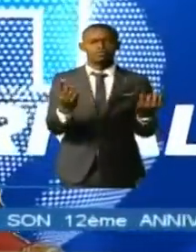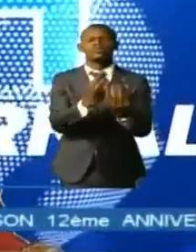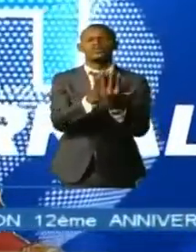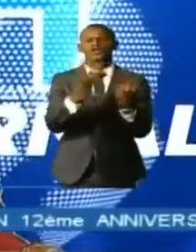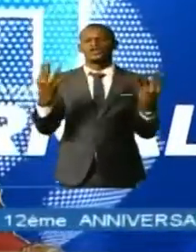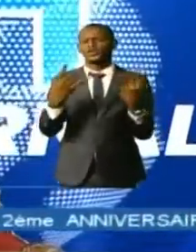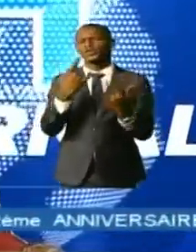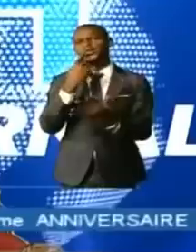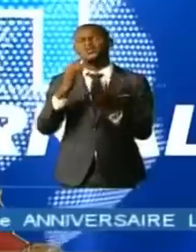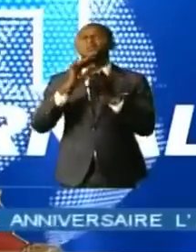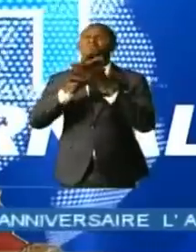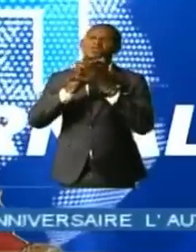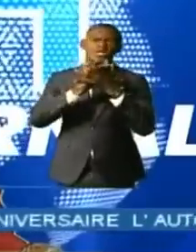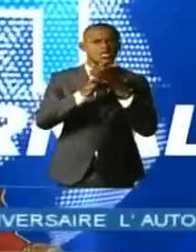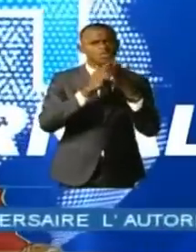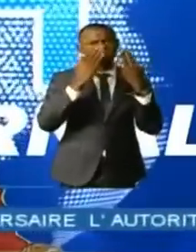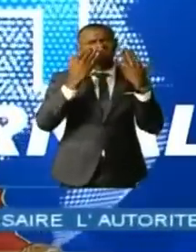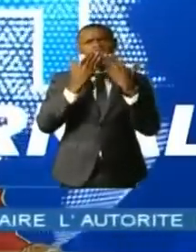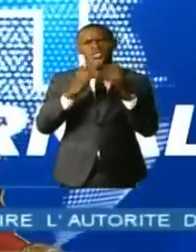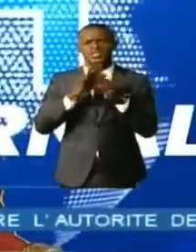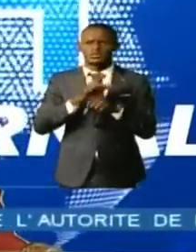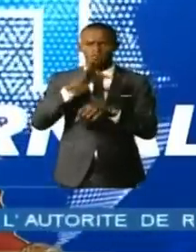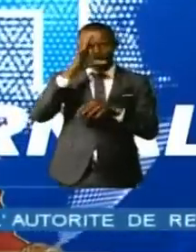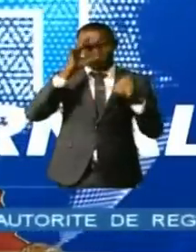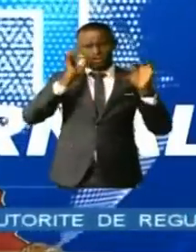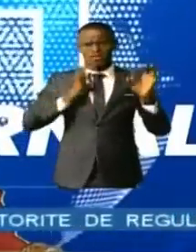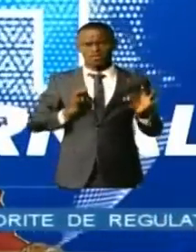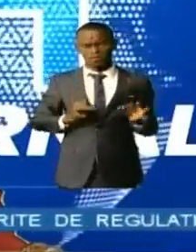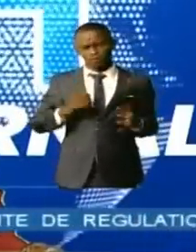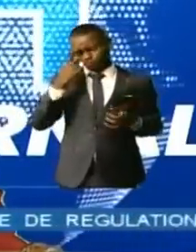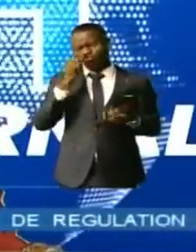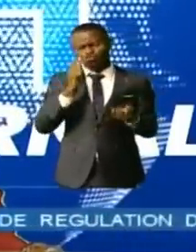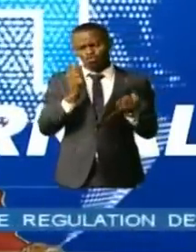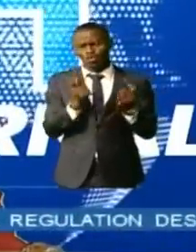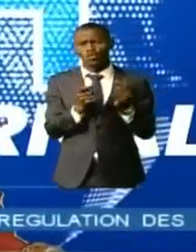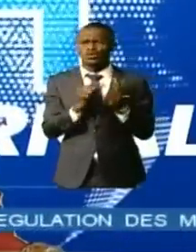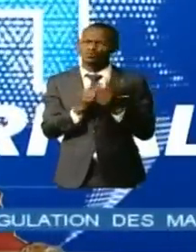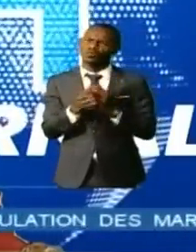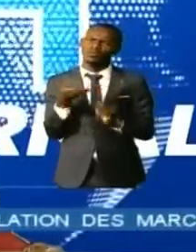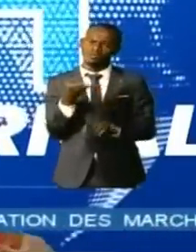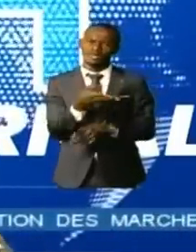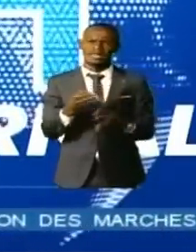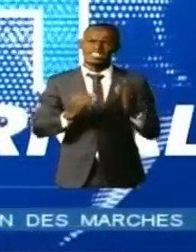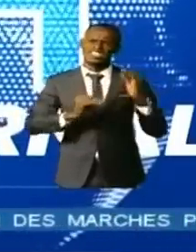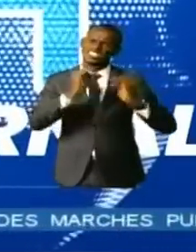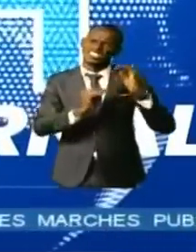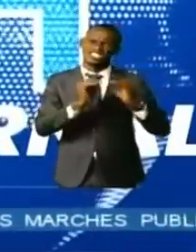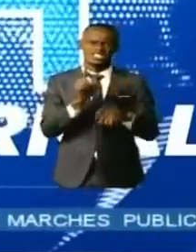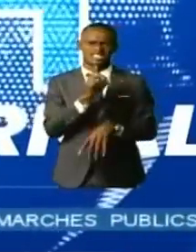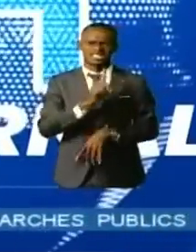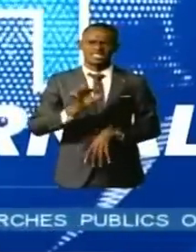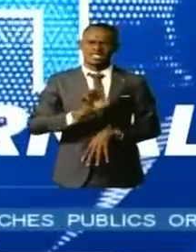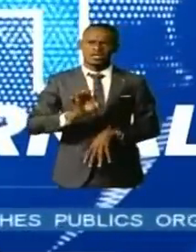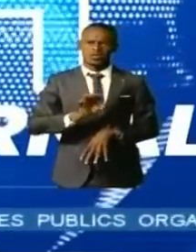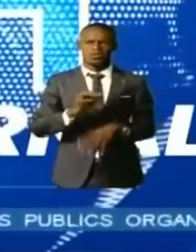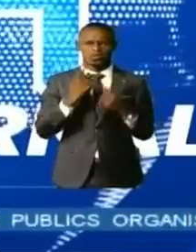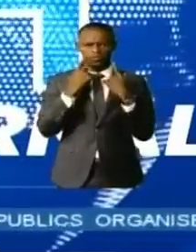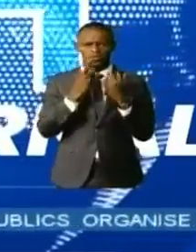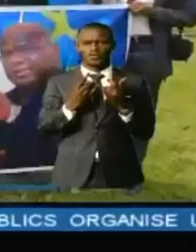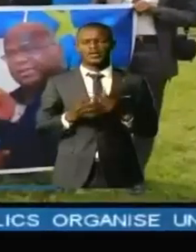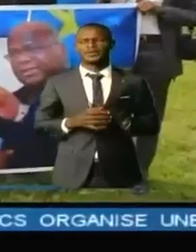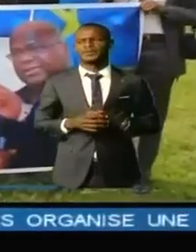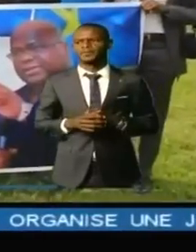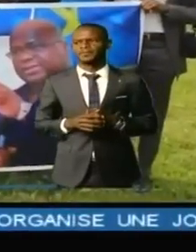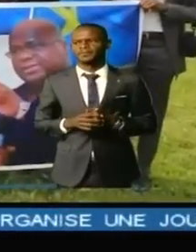fermeté et la volonté du chef de l'État de corriger, disent-ils, cette injustice sociale. Un reportage d'Eric Kabamba.